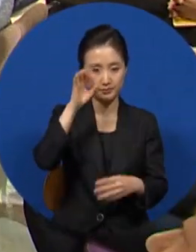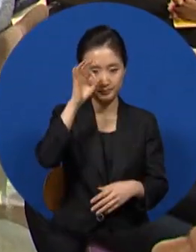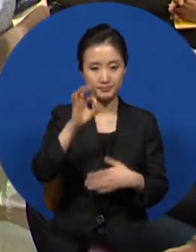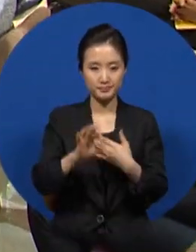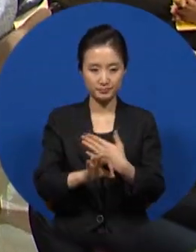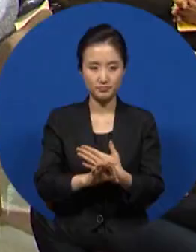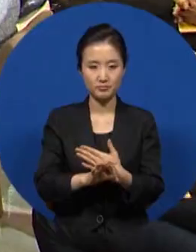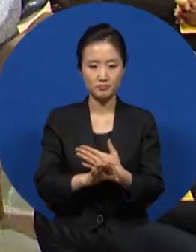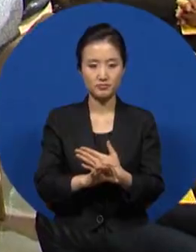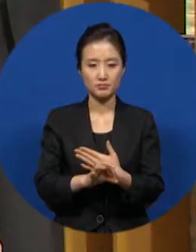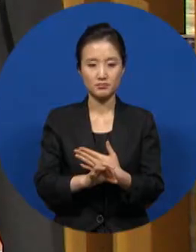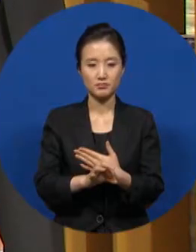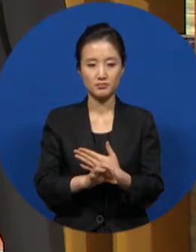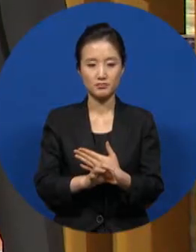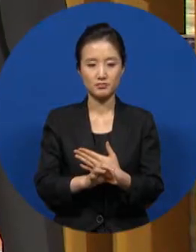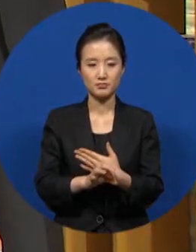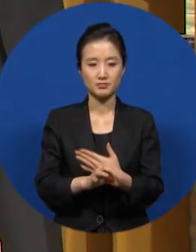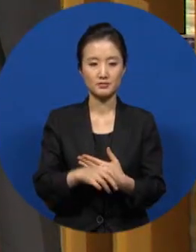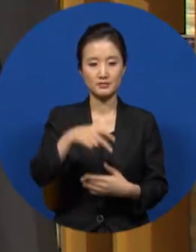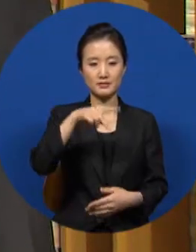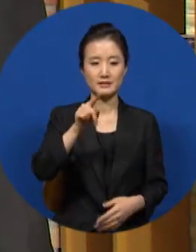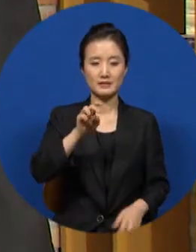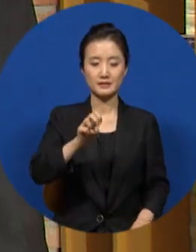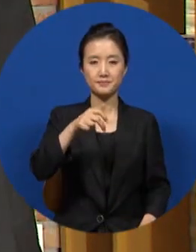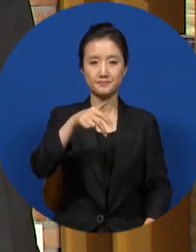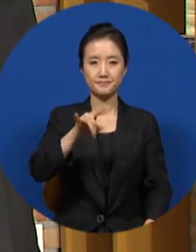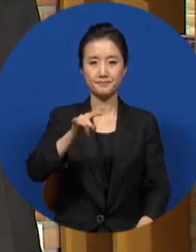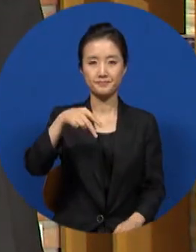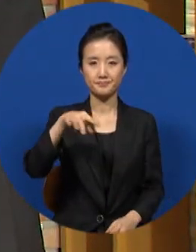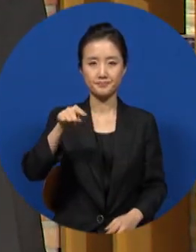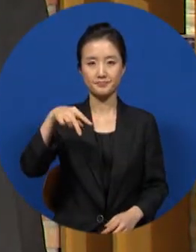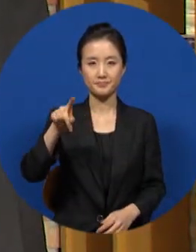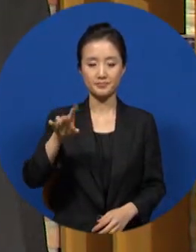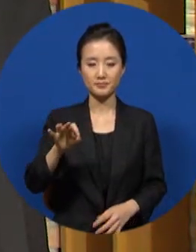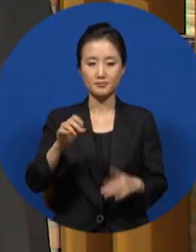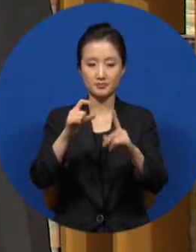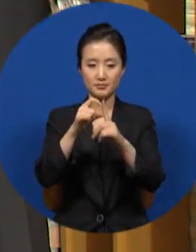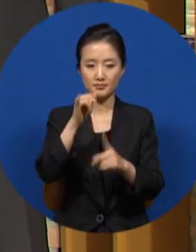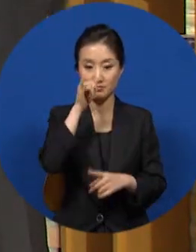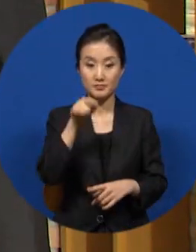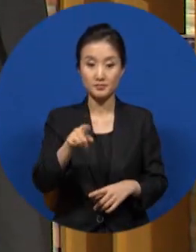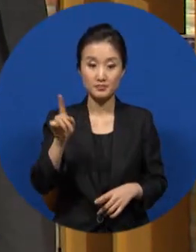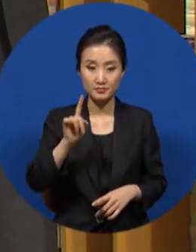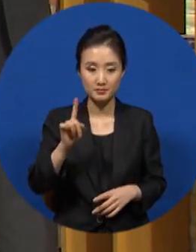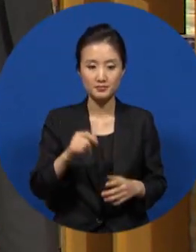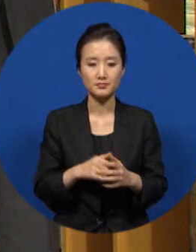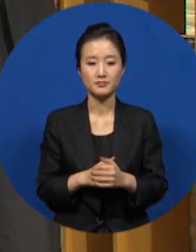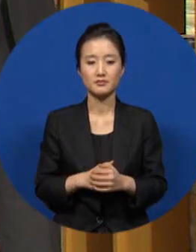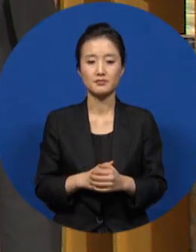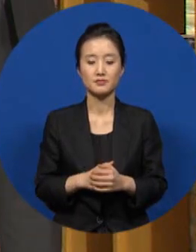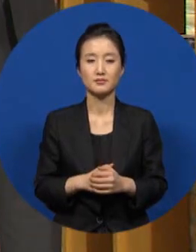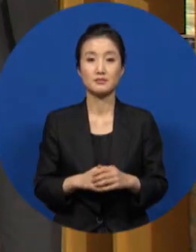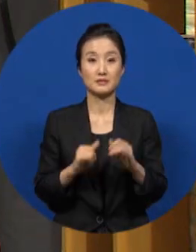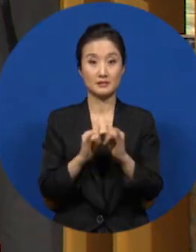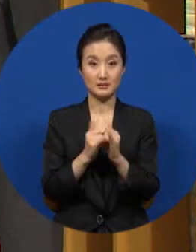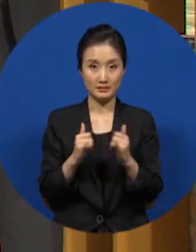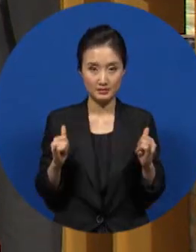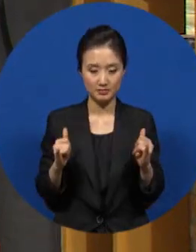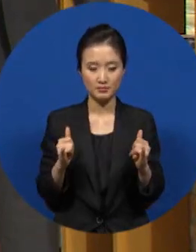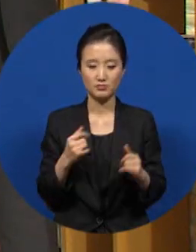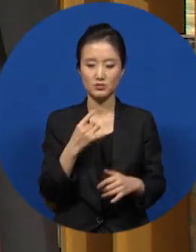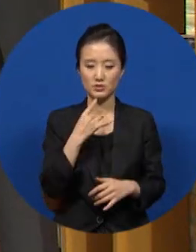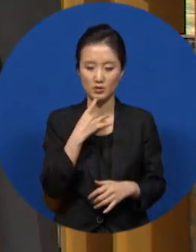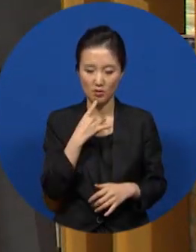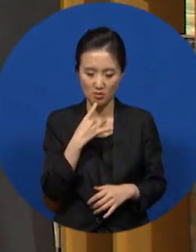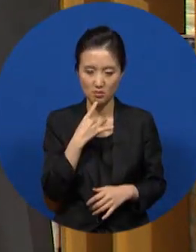있습니다. 삼재사상은 다름이 아니라 하늘 그리고 땅, 사람이 어우러진 이제 천지인 이런 개념이에요.